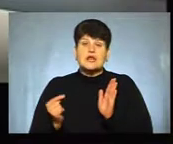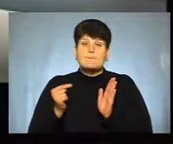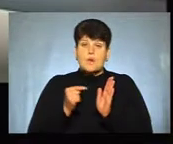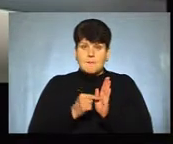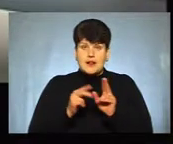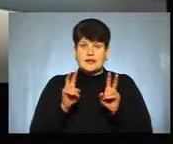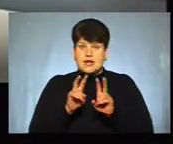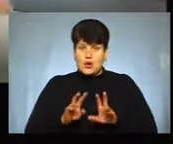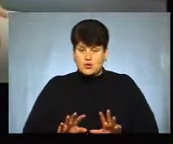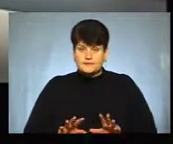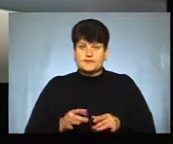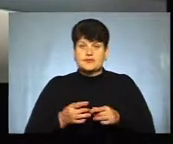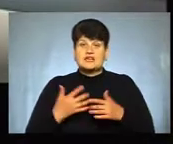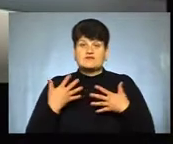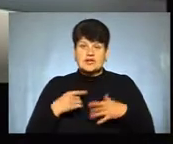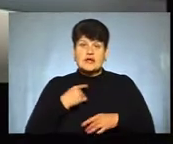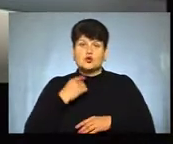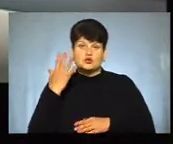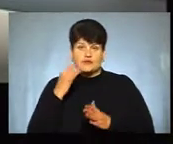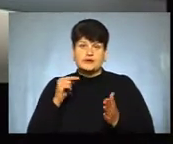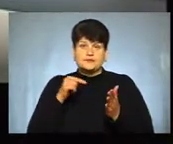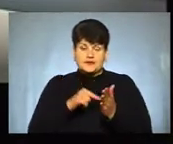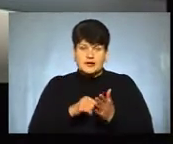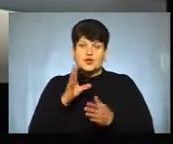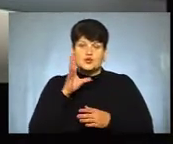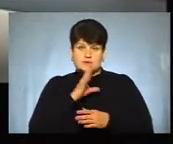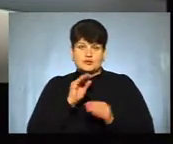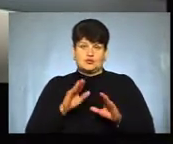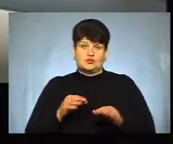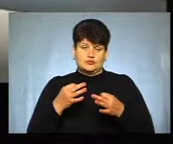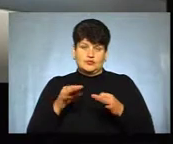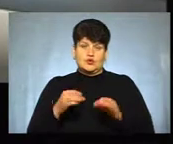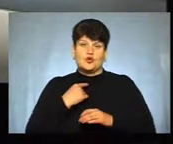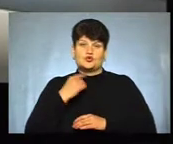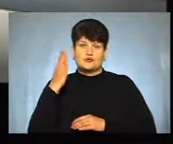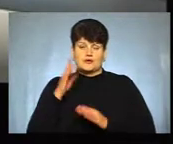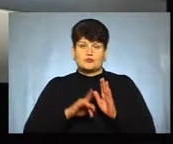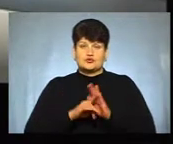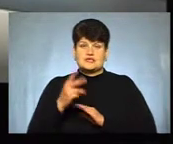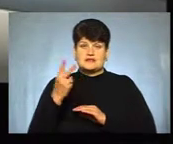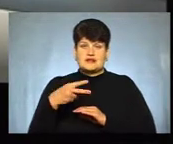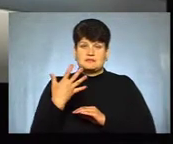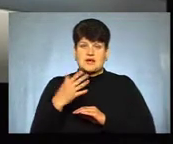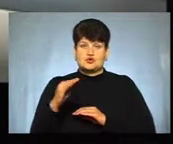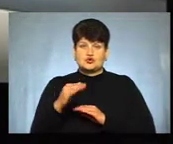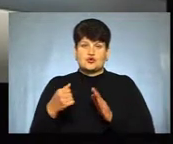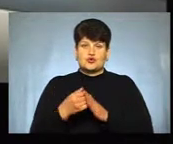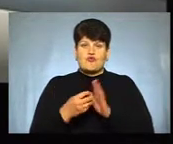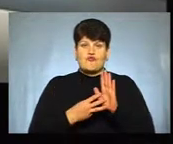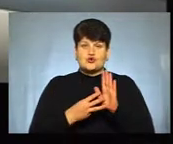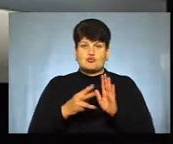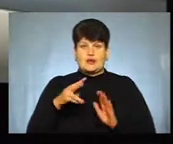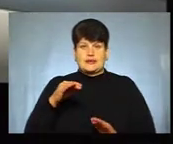розгляд вже і на голосування, і успішно будуть допущені до голосування, яке буде стартувати з 25 жовтня до 8